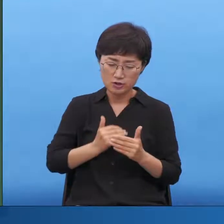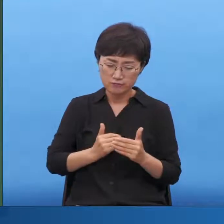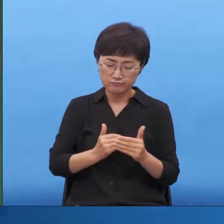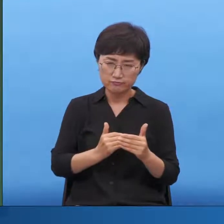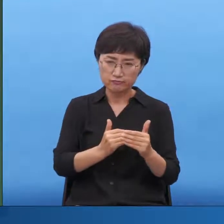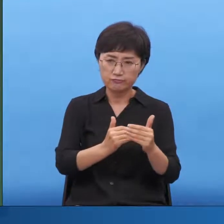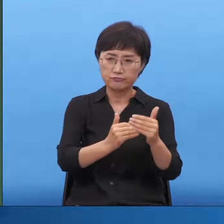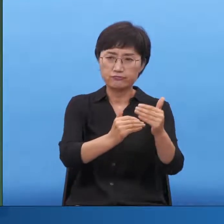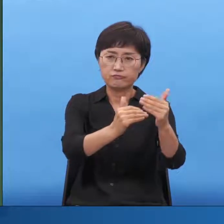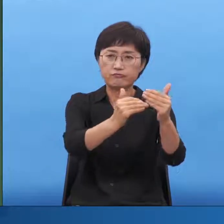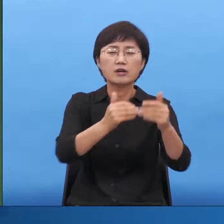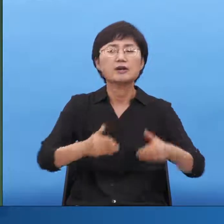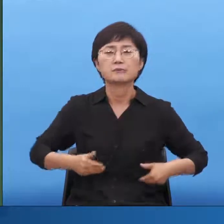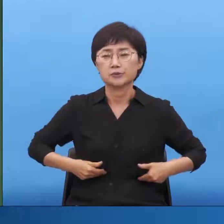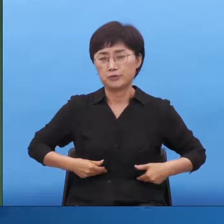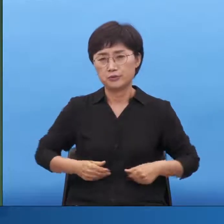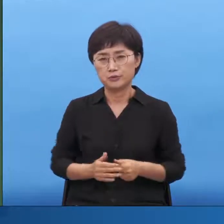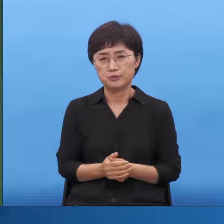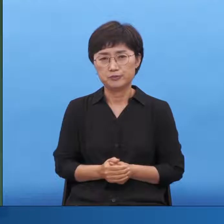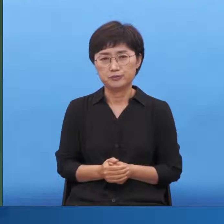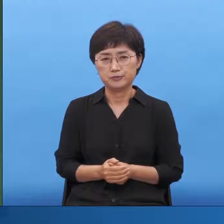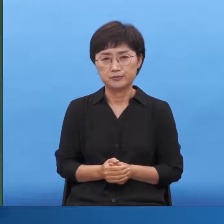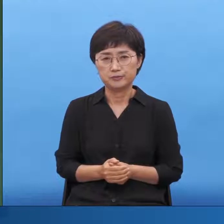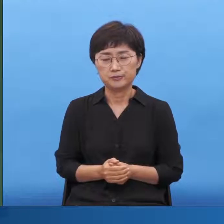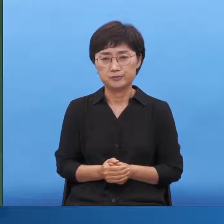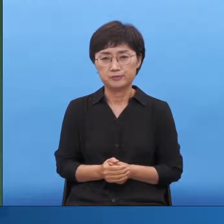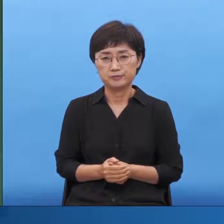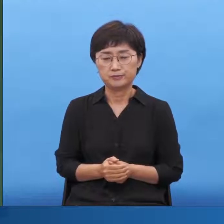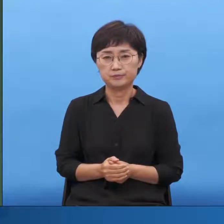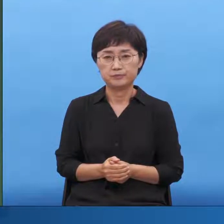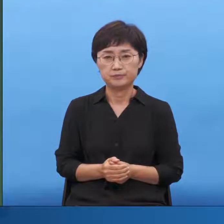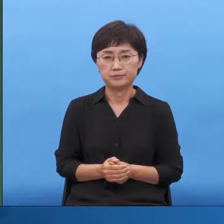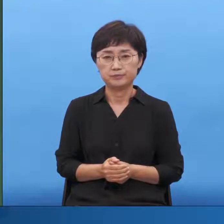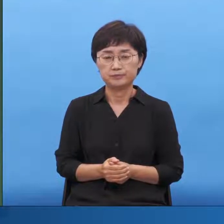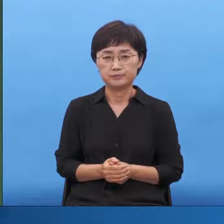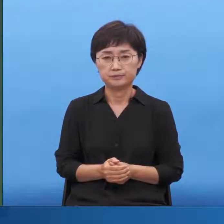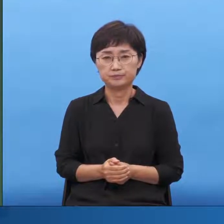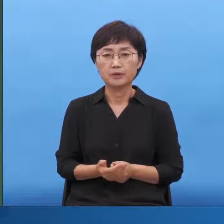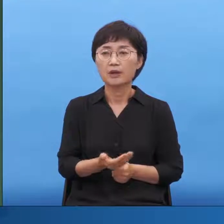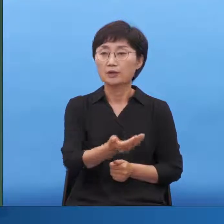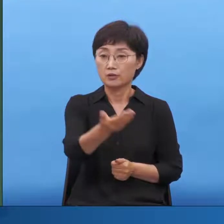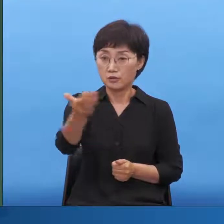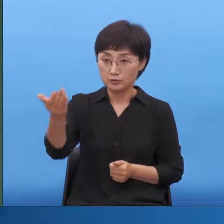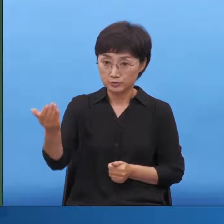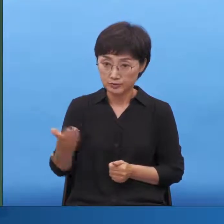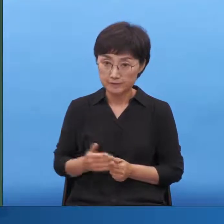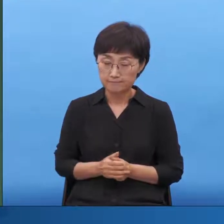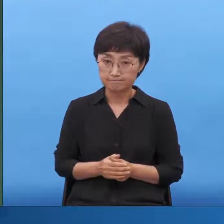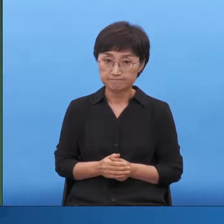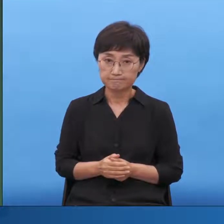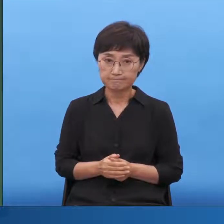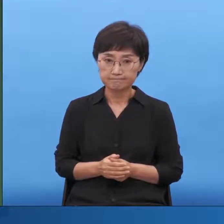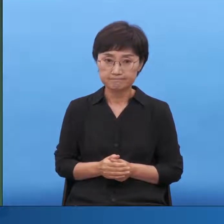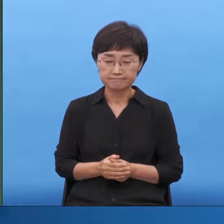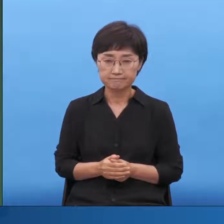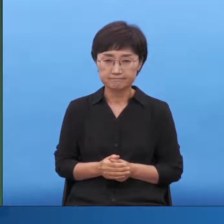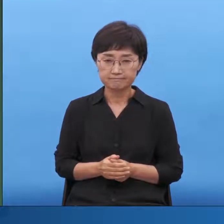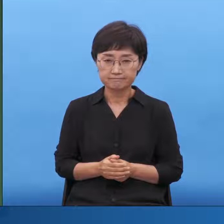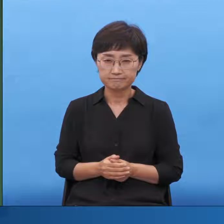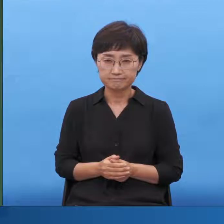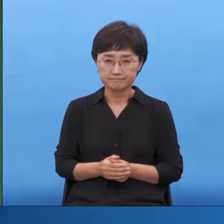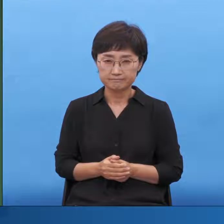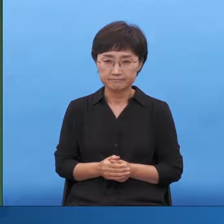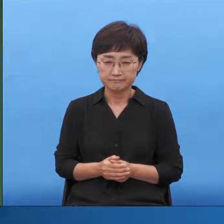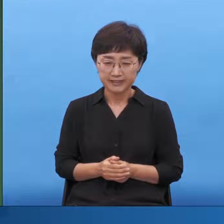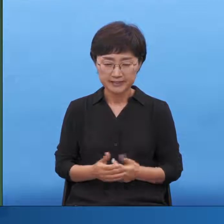人们的现在一无所有没有关系，应该培养充分的实力还有神的力量，那自然会到来祝福的。 뭐 어떤 거다 이런 거 뭐 우리가 구체적으로 말할 수는 없고요. 여러분이 뭐 이렇게 뭐 어떻게 뭐 잘해가지고